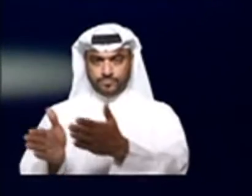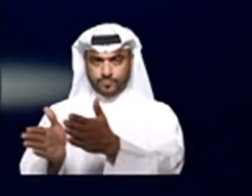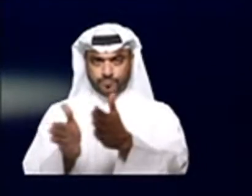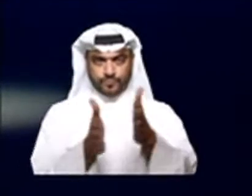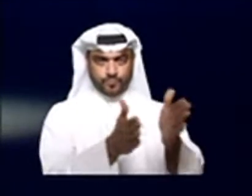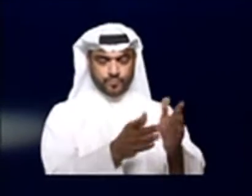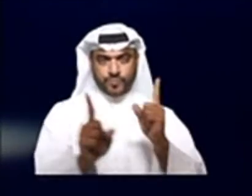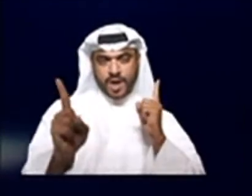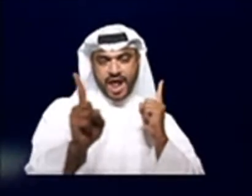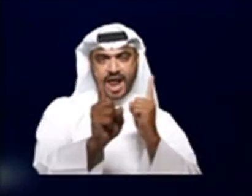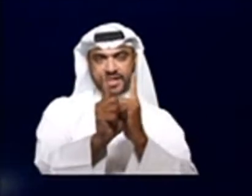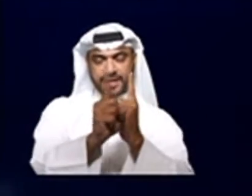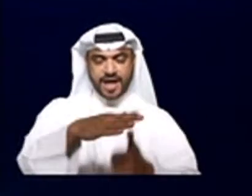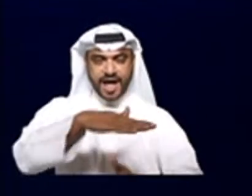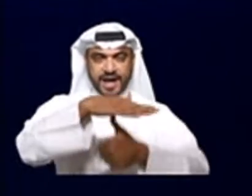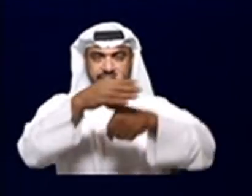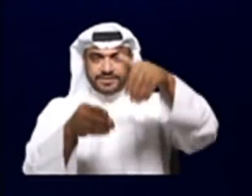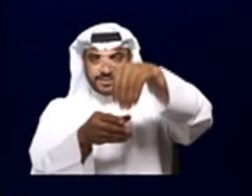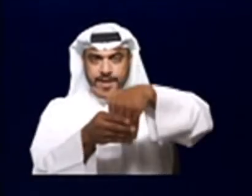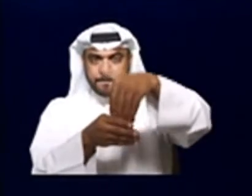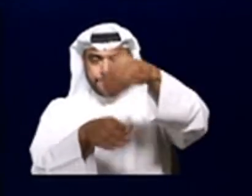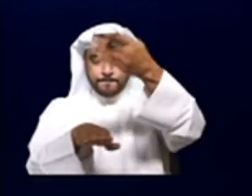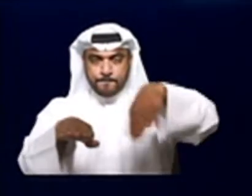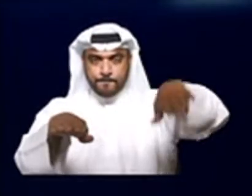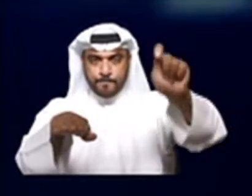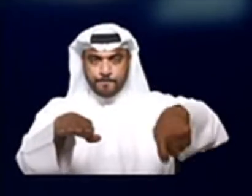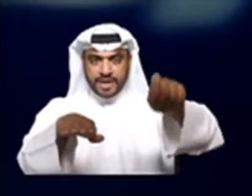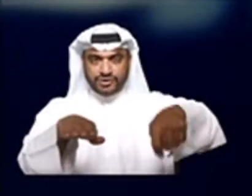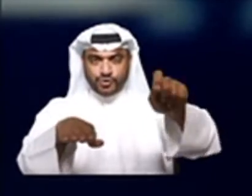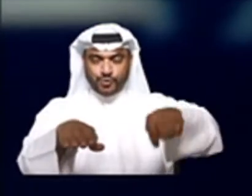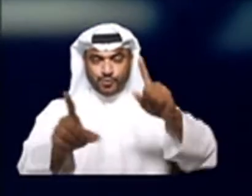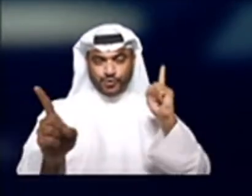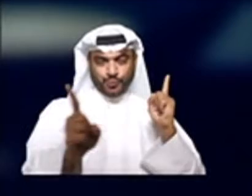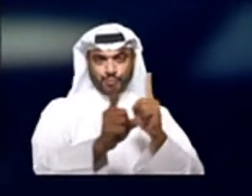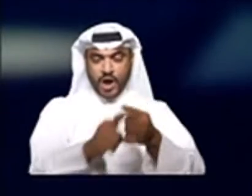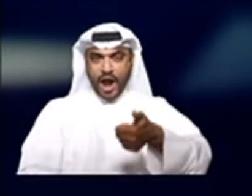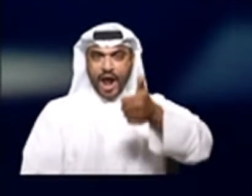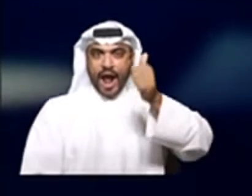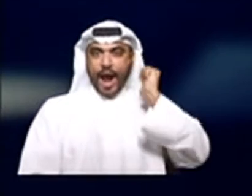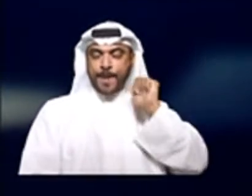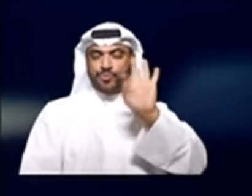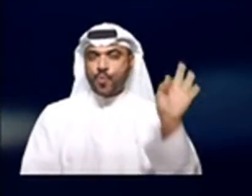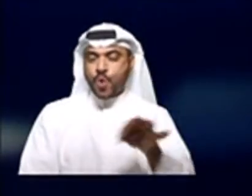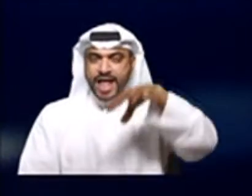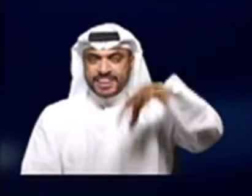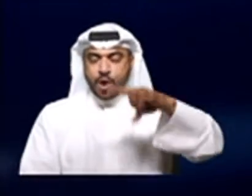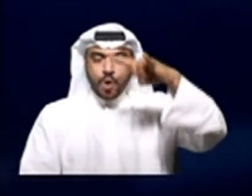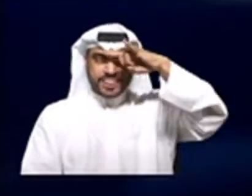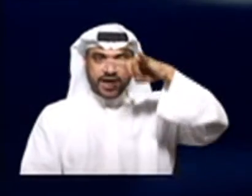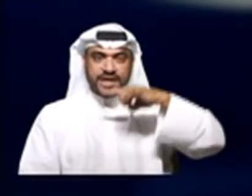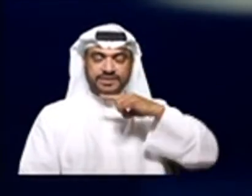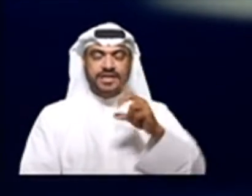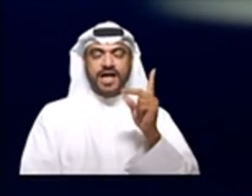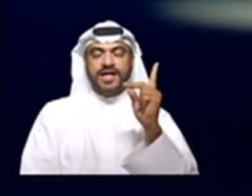التقى رئيس مجلس الأمة مرزوق علي الغانم في العاصمة الأوزبكية طشقند أمس بالنائب الأول لرئيس مجلس الوزراء